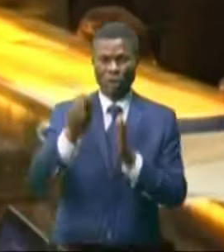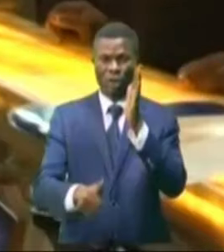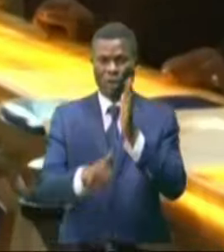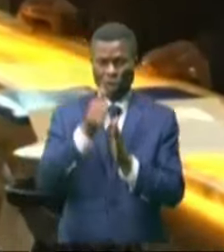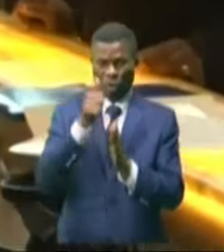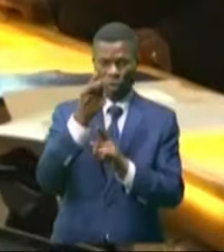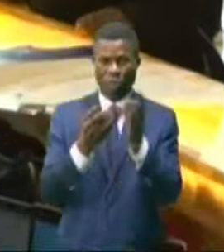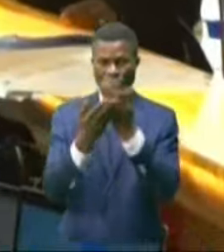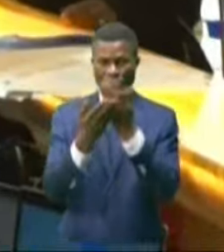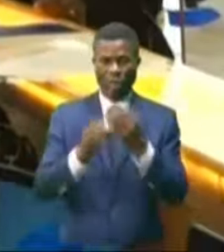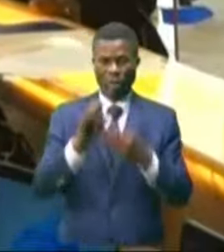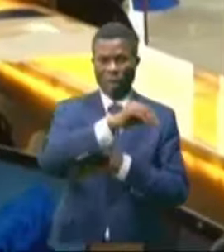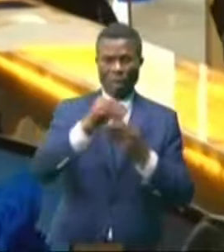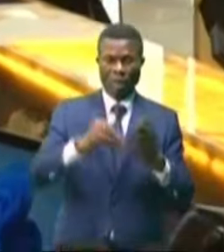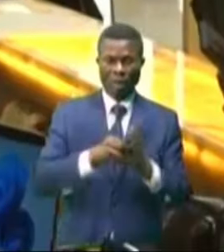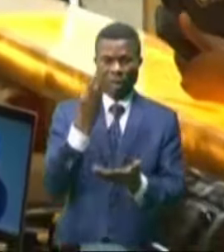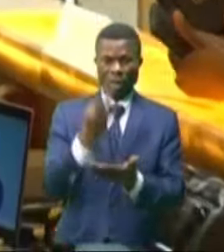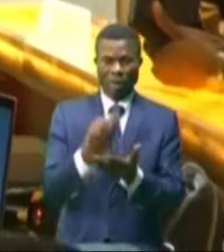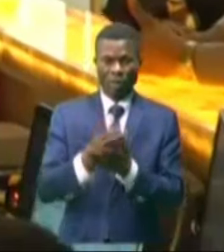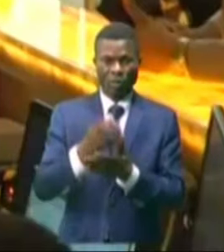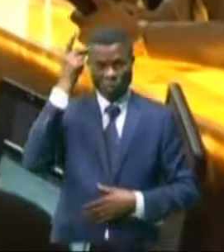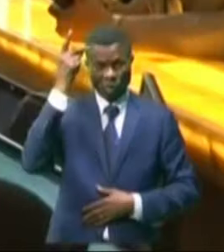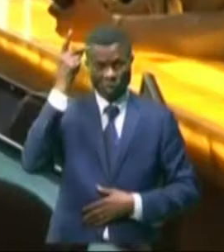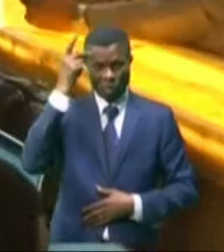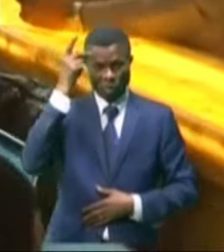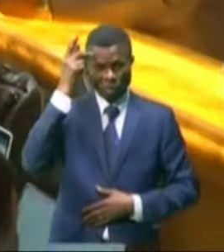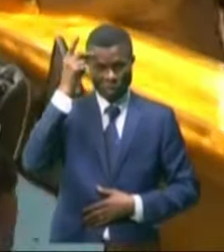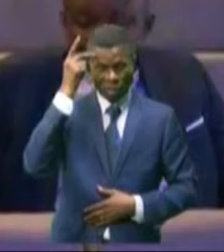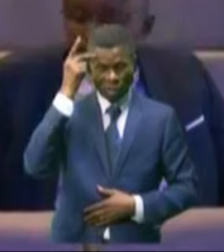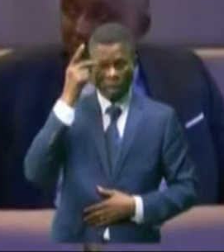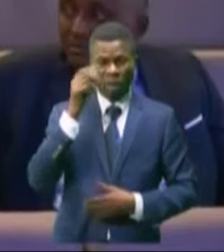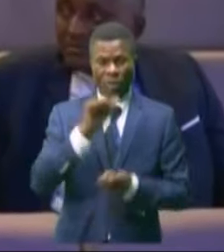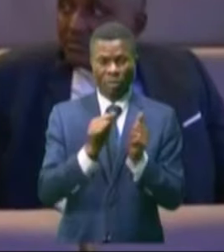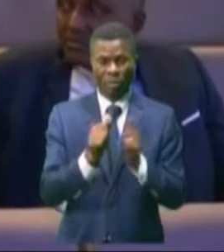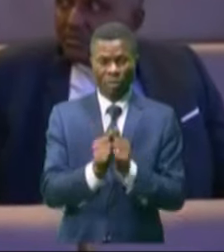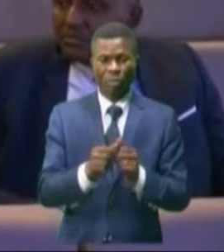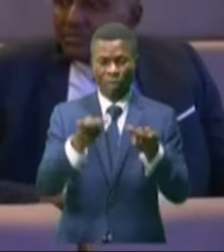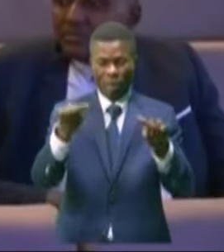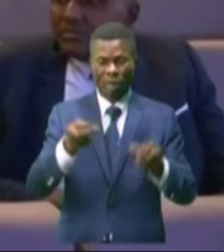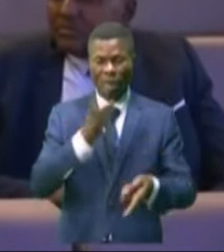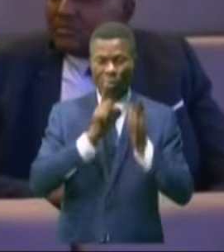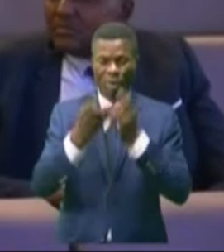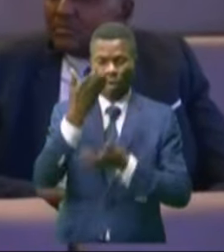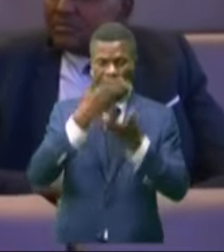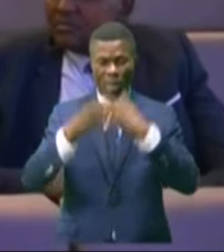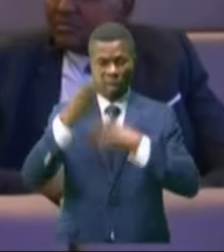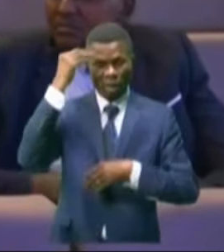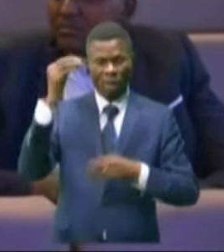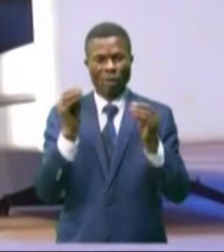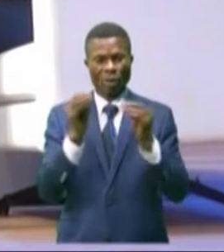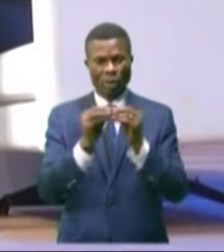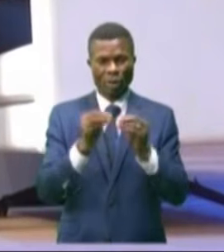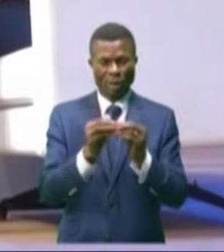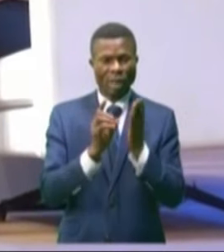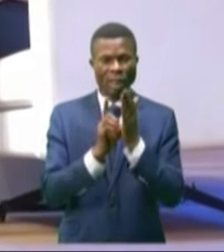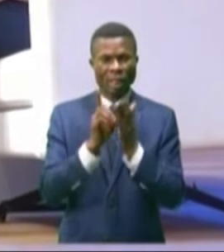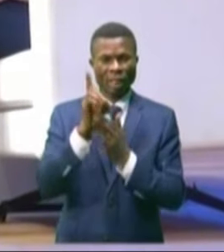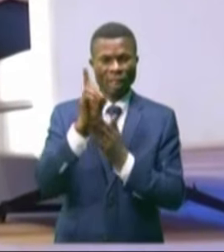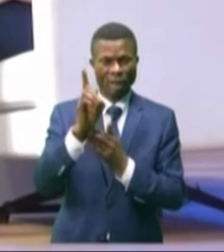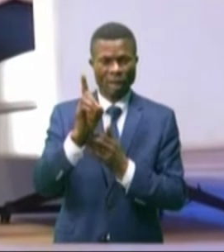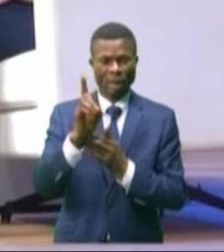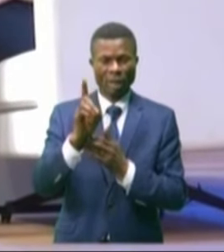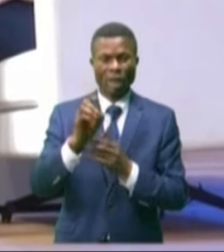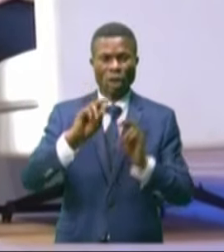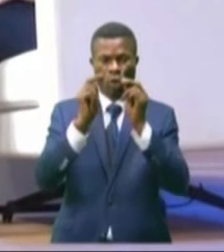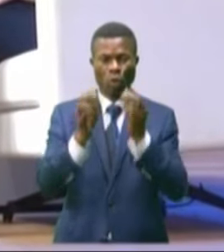au Centre financier de Kinshasa offre aux participants un cadre d'échange et de rencontres pour booster une nouvelle